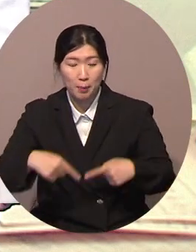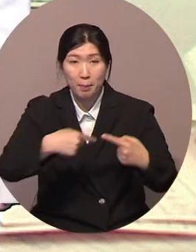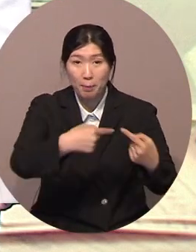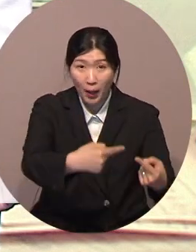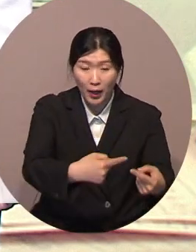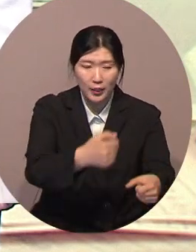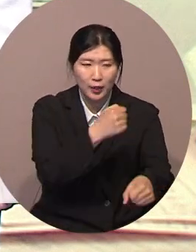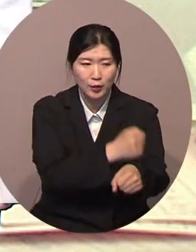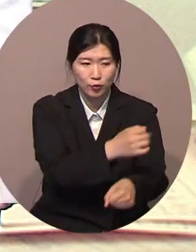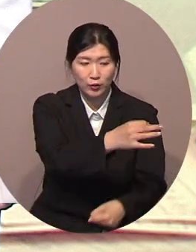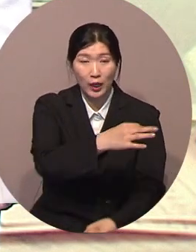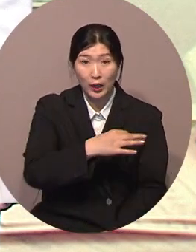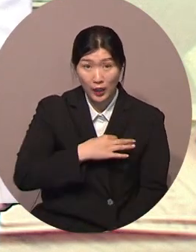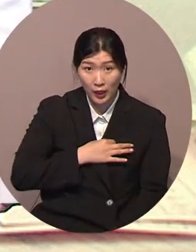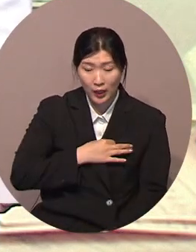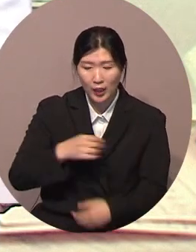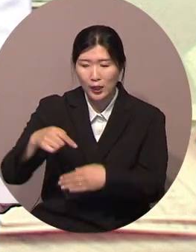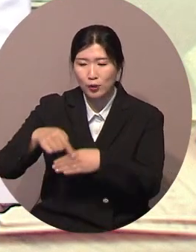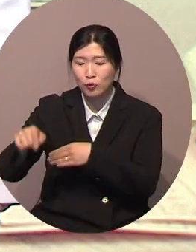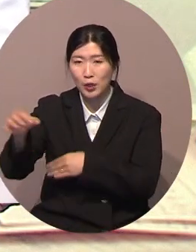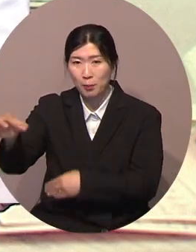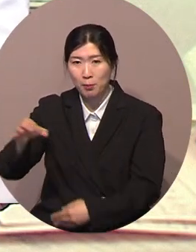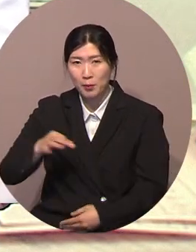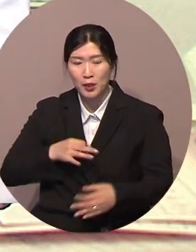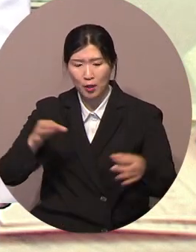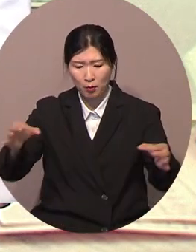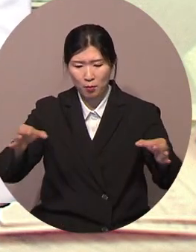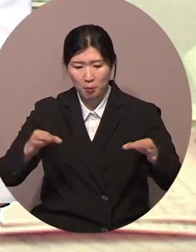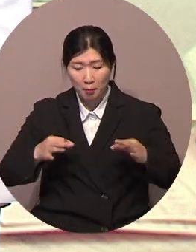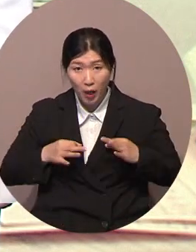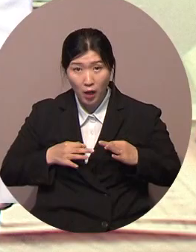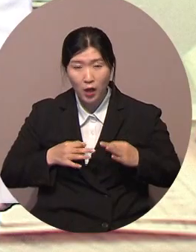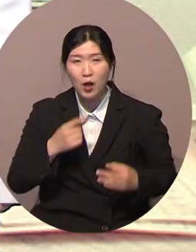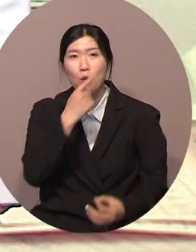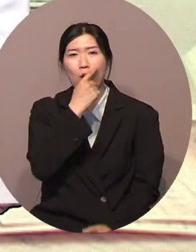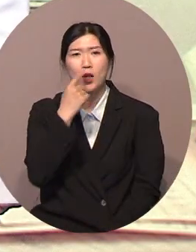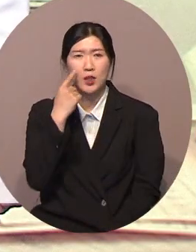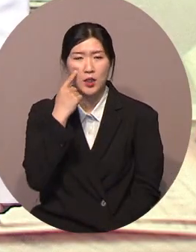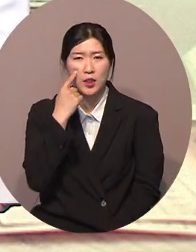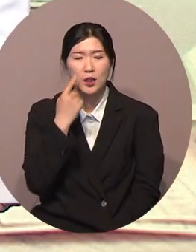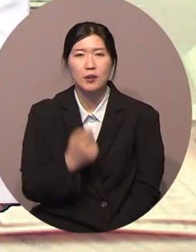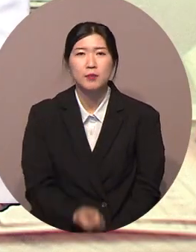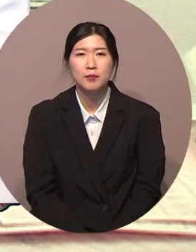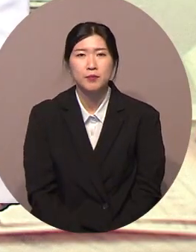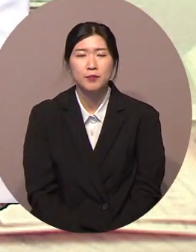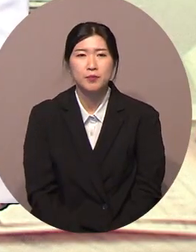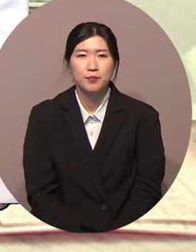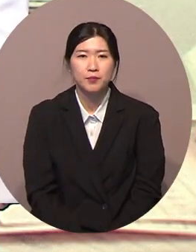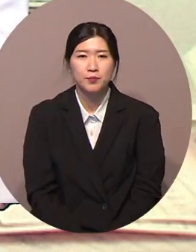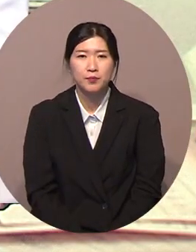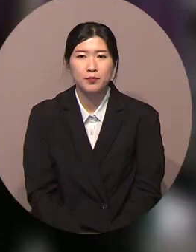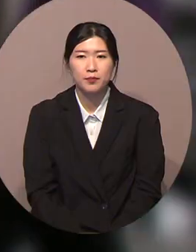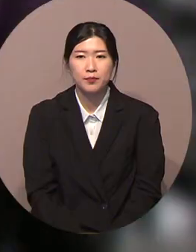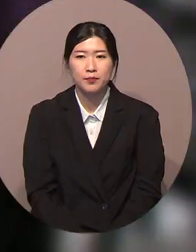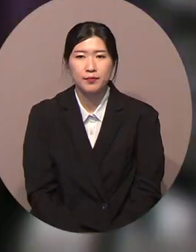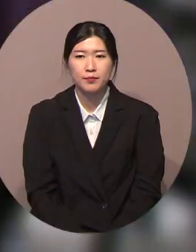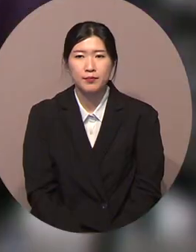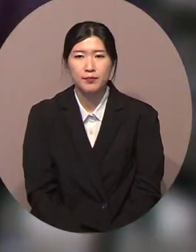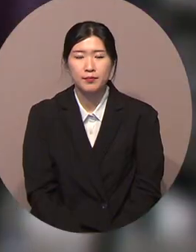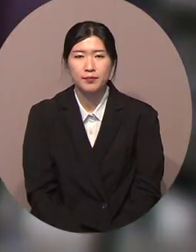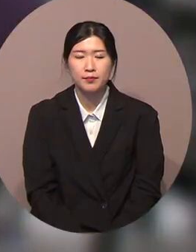선거관리위원회로부터 수당을 받고도 출장비를 중복해 받은 사실이 드러났습니다. 박선진 기자입니다.